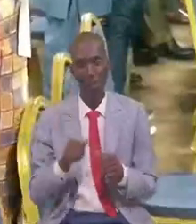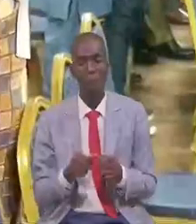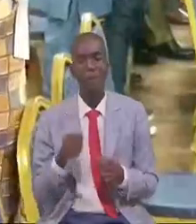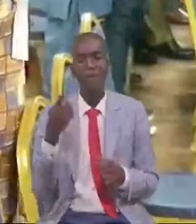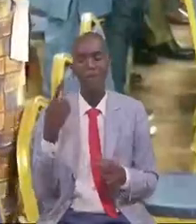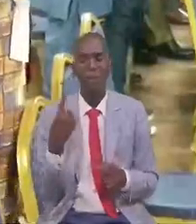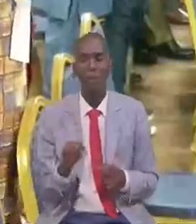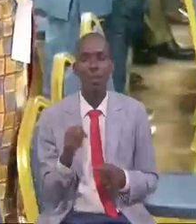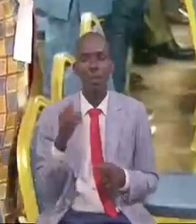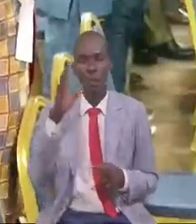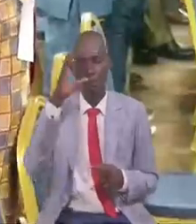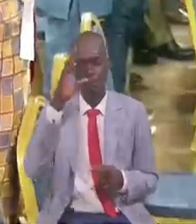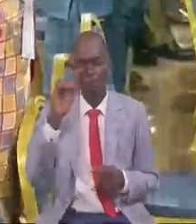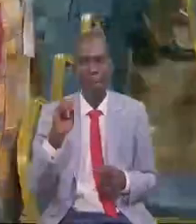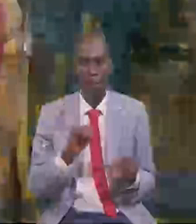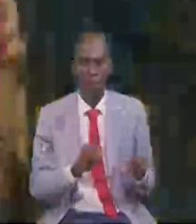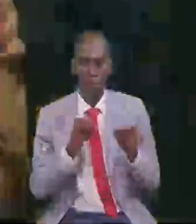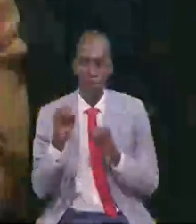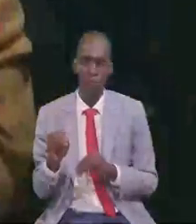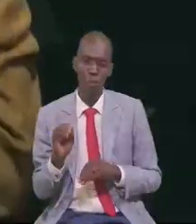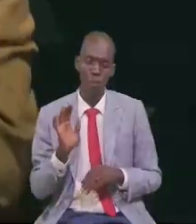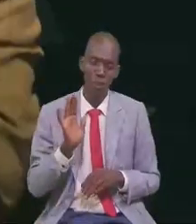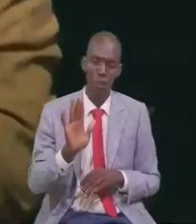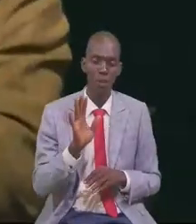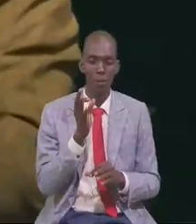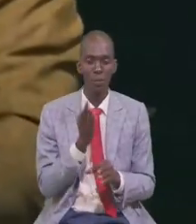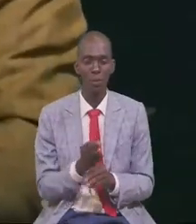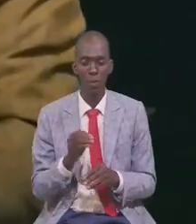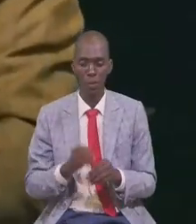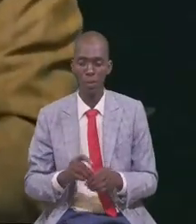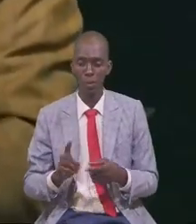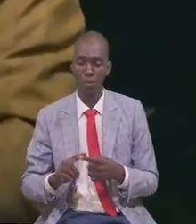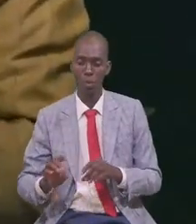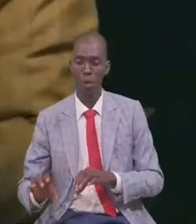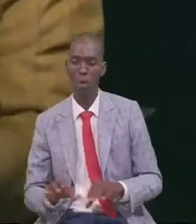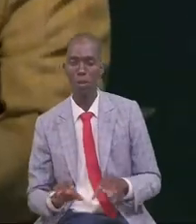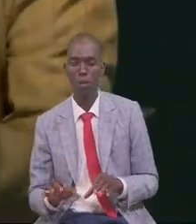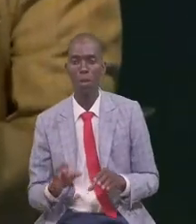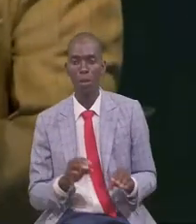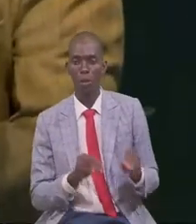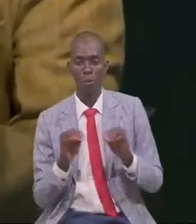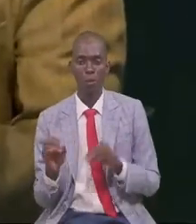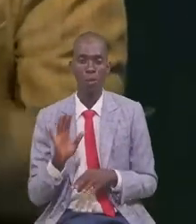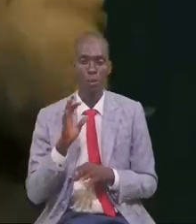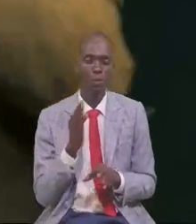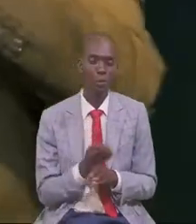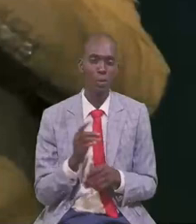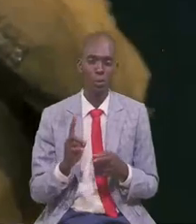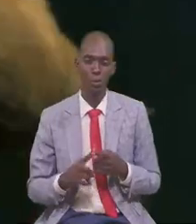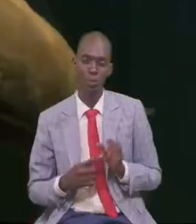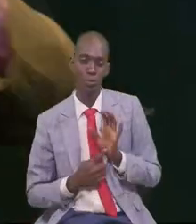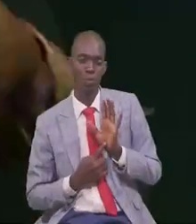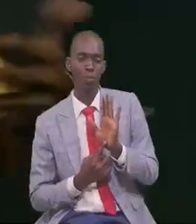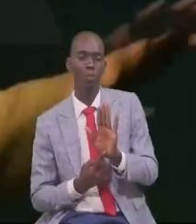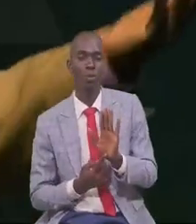L'homme a mis sa foi en action. Il a mis sa foi en expression. Parce que